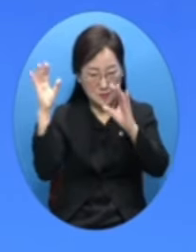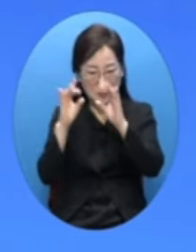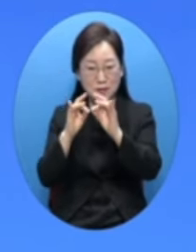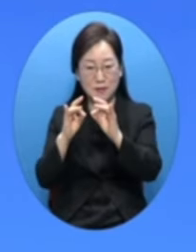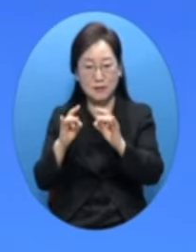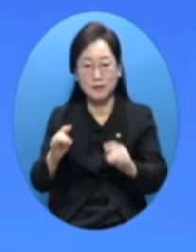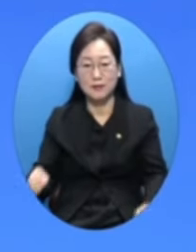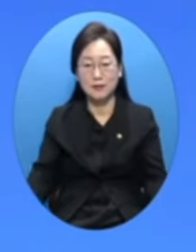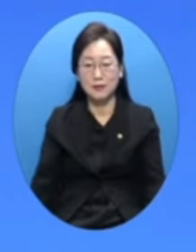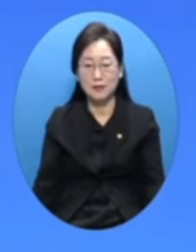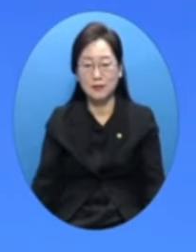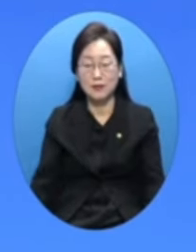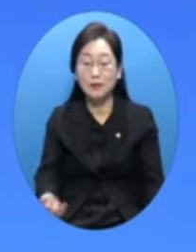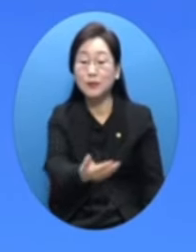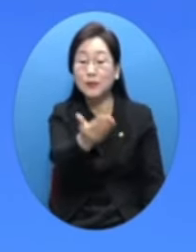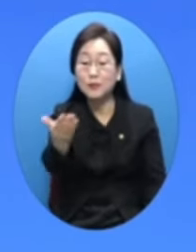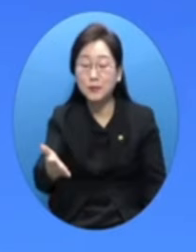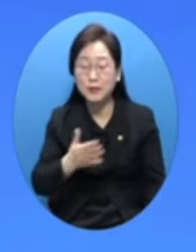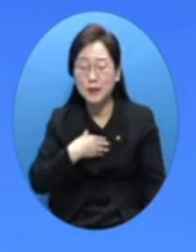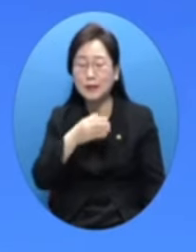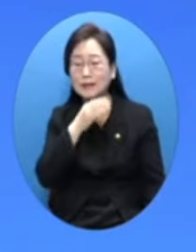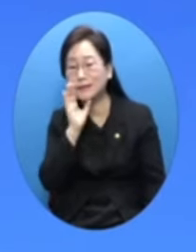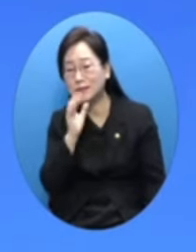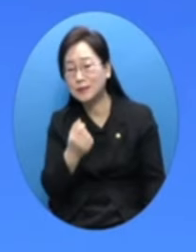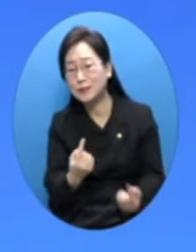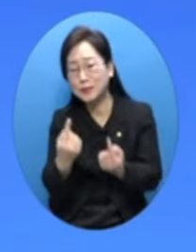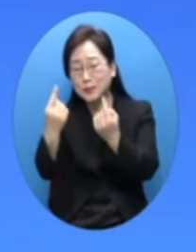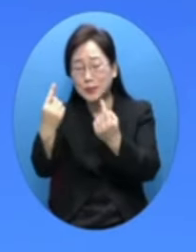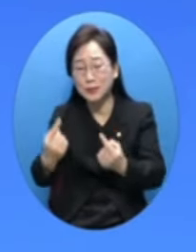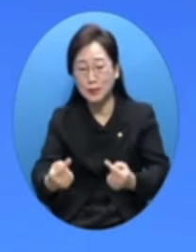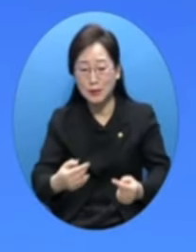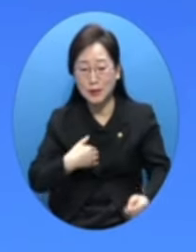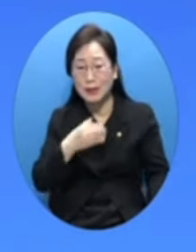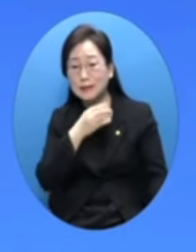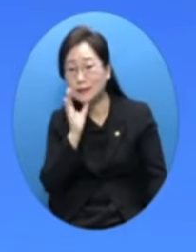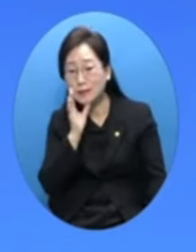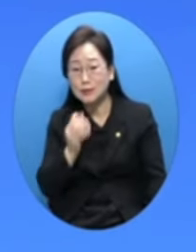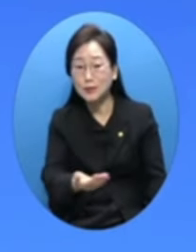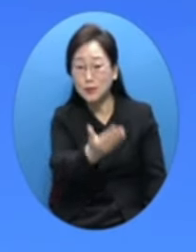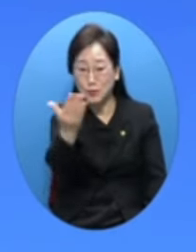당신들에게 우리가 이제 나이가 들어서 당신들이 오히려 우리 나이들은 우리를